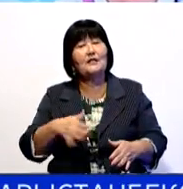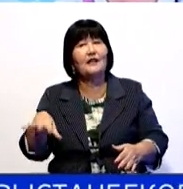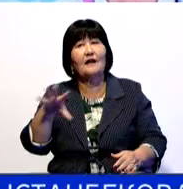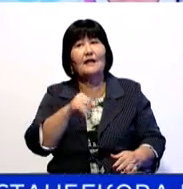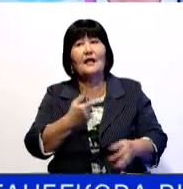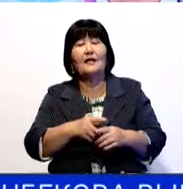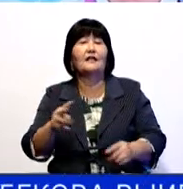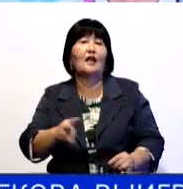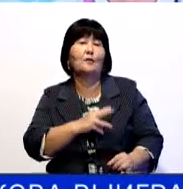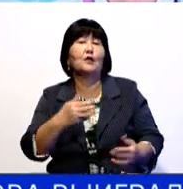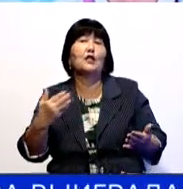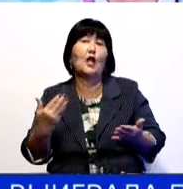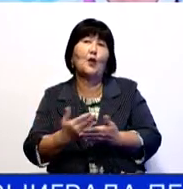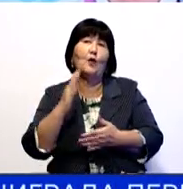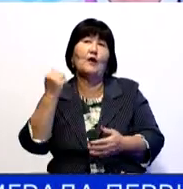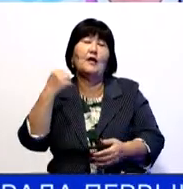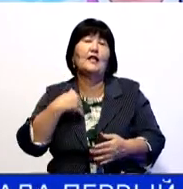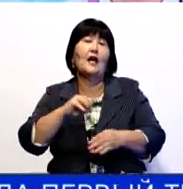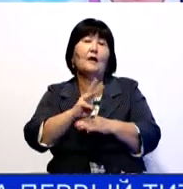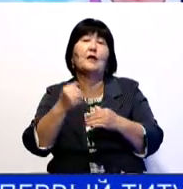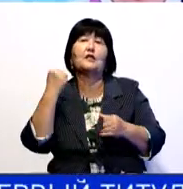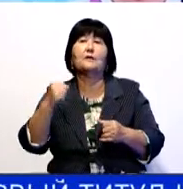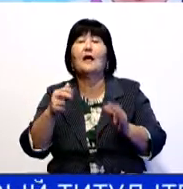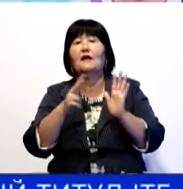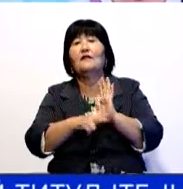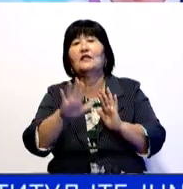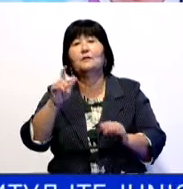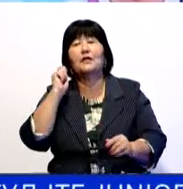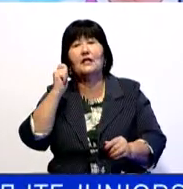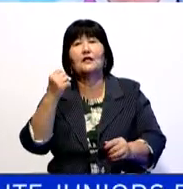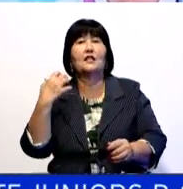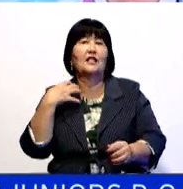Это мотивирует на новые победы. Я посвящаю свою победу 85-летию Кызылординской области.